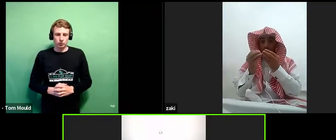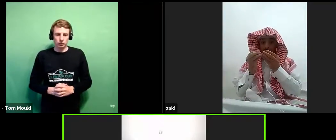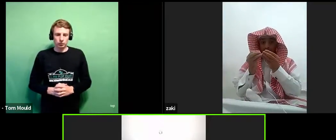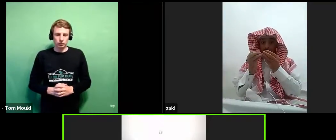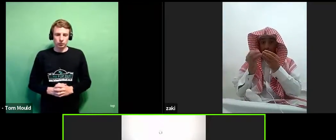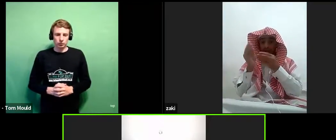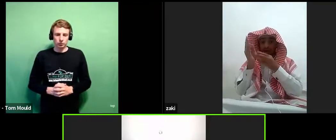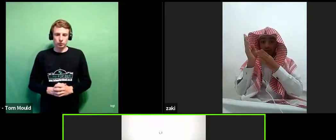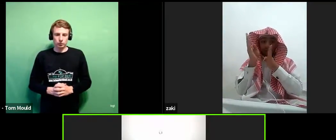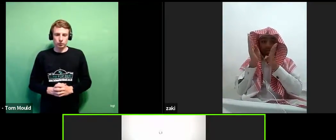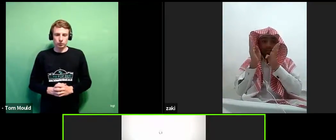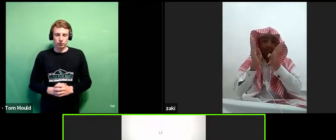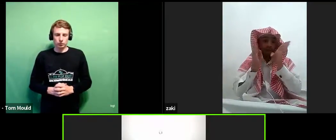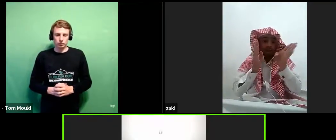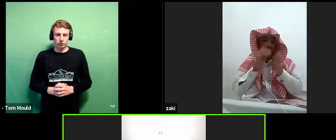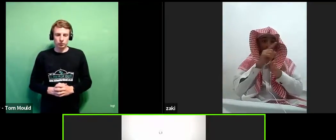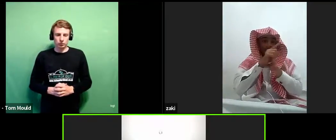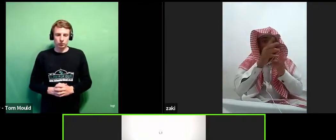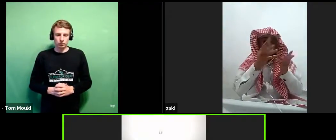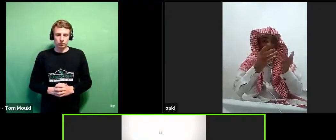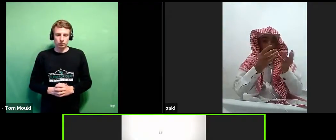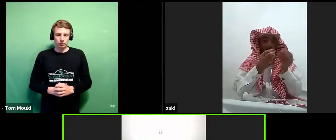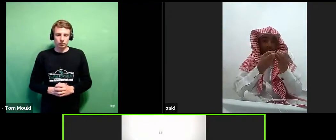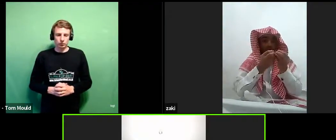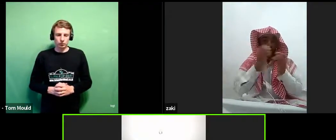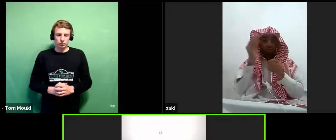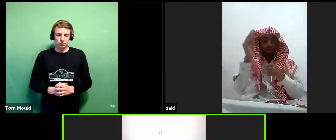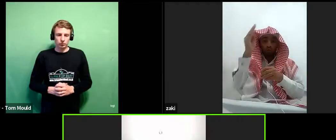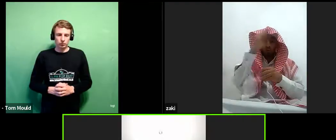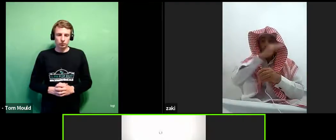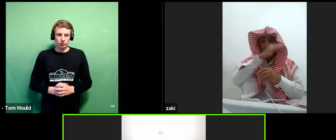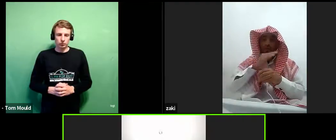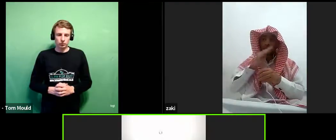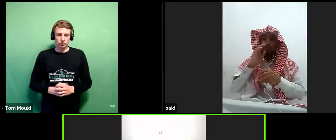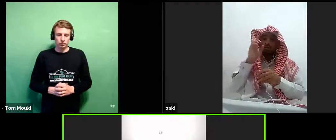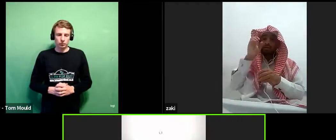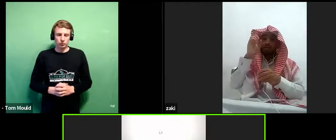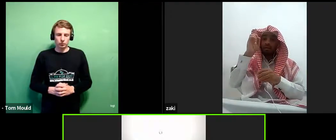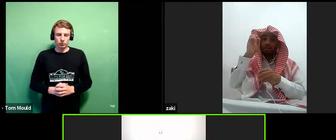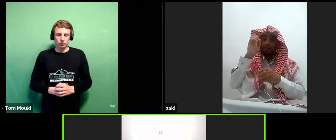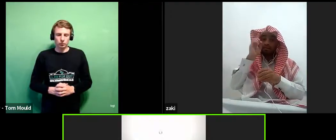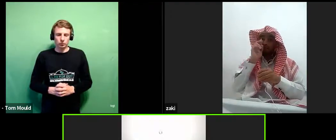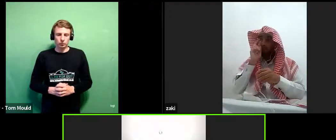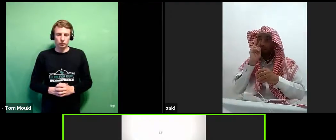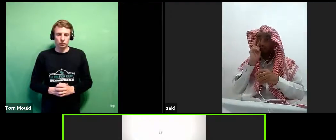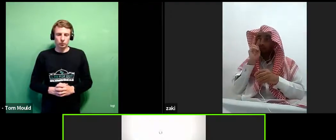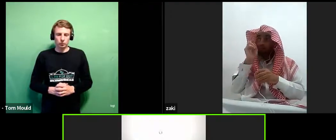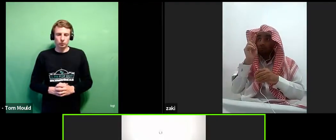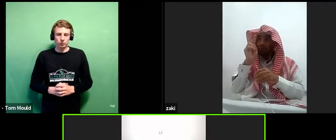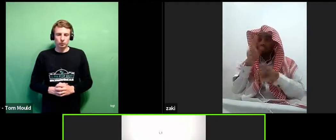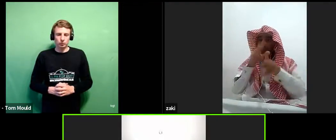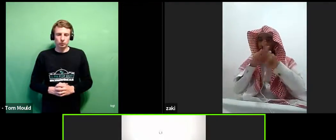الْعَذَابَ ورأوا العذاب وتقطعت بهم